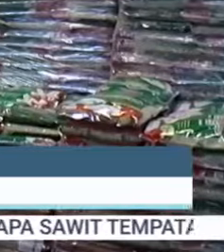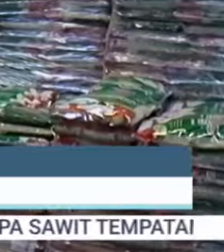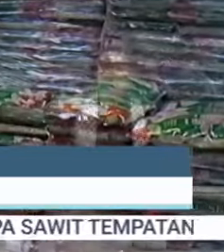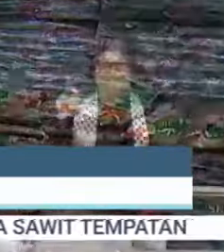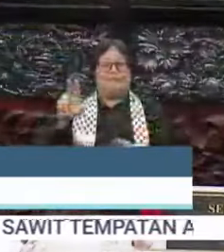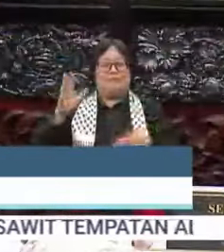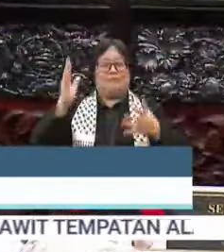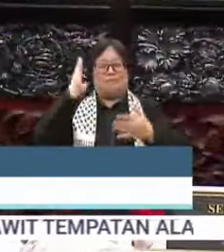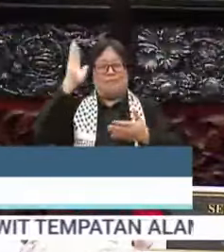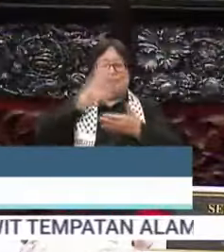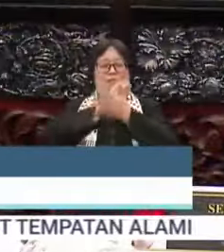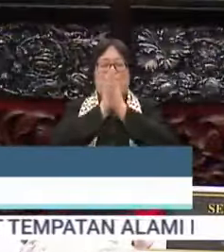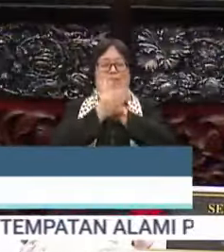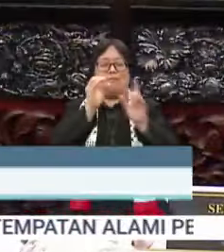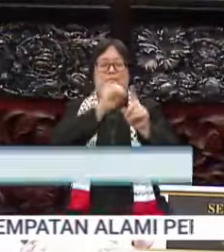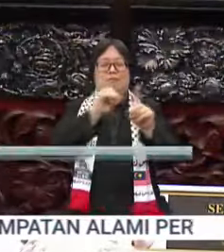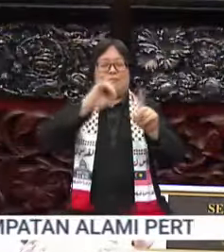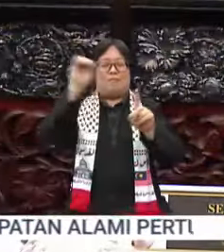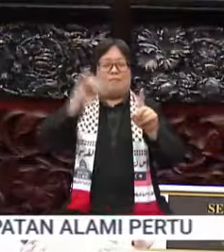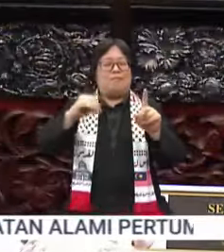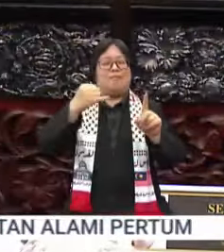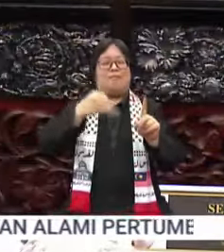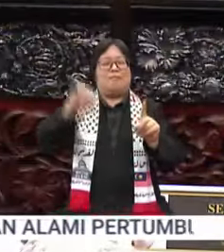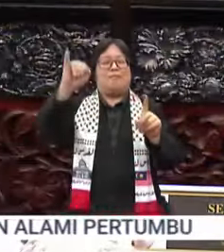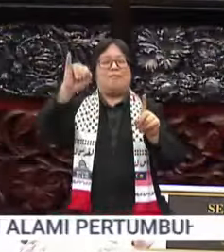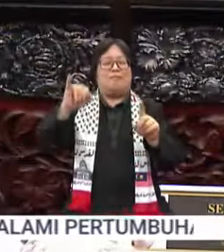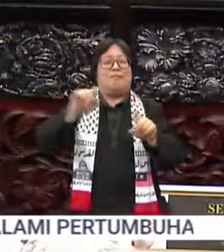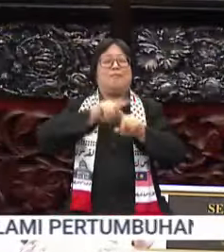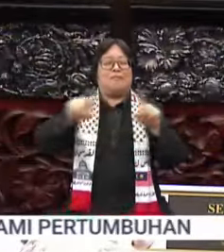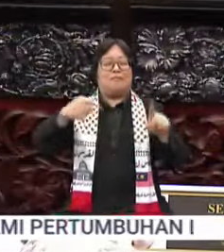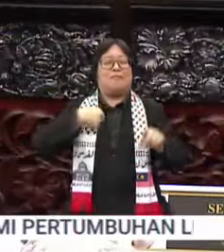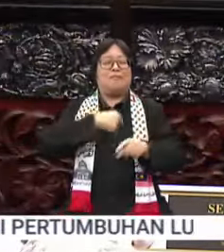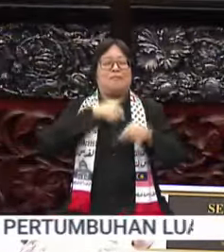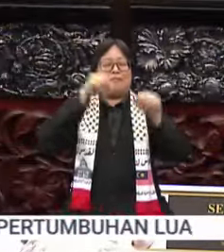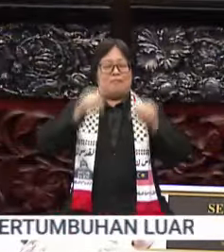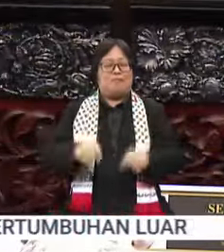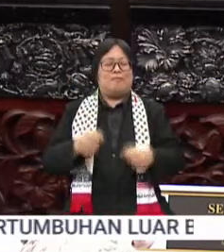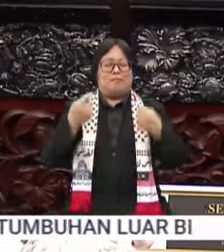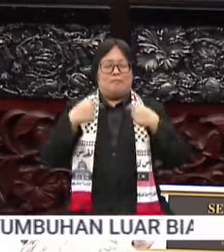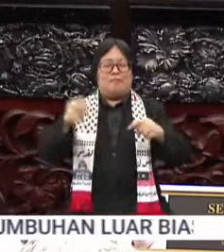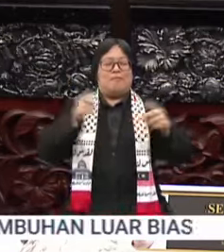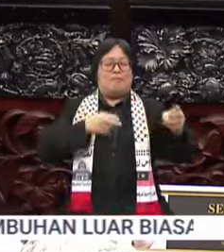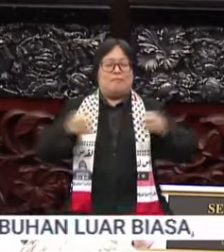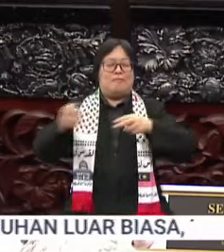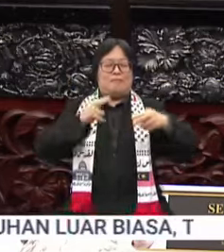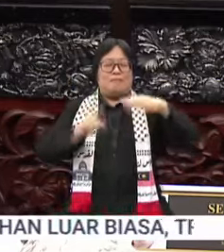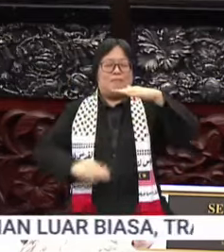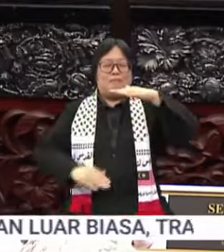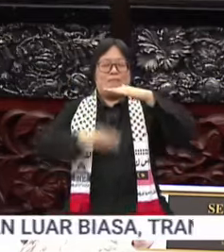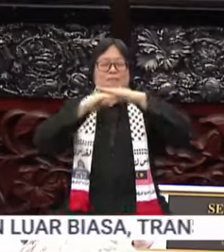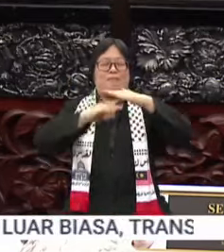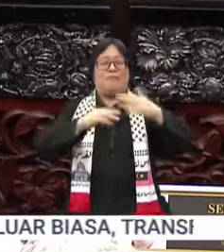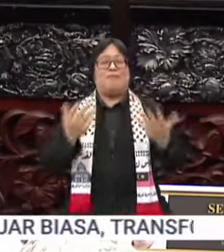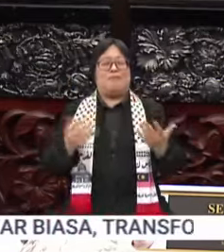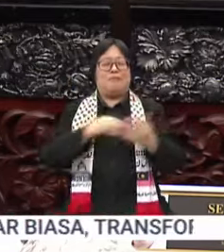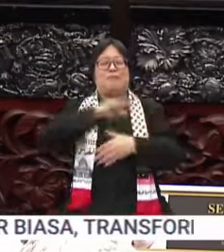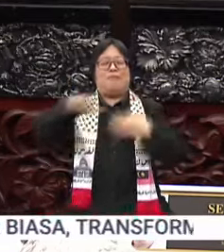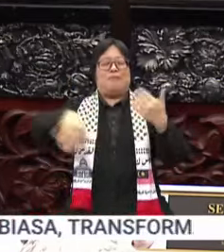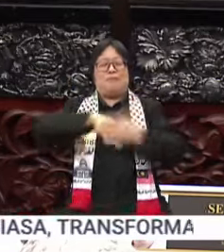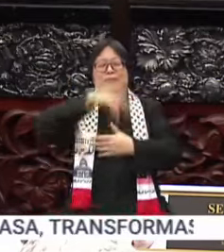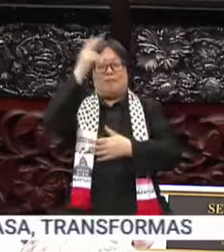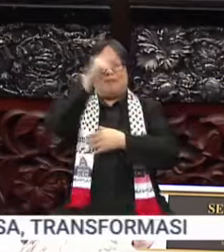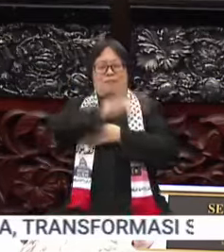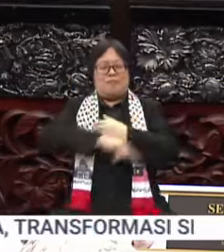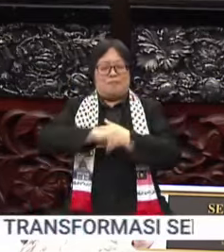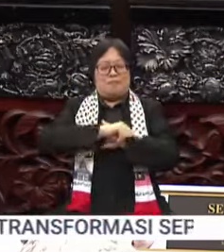100% tak boleh tapi yang boleh kita usahakan semaksimum yang mungkin semua Alhamdulillah kerajaan Negeri